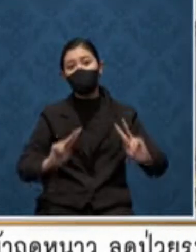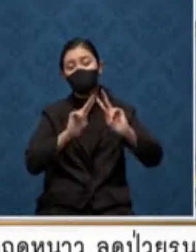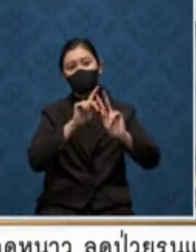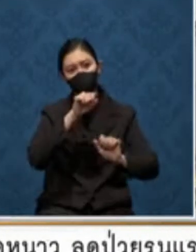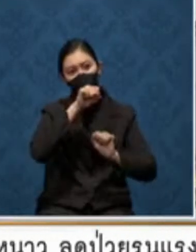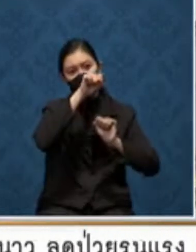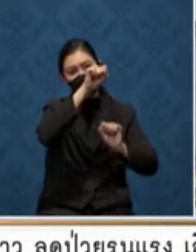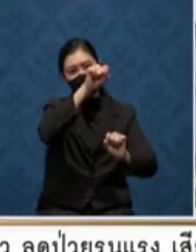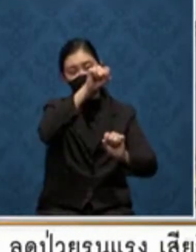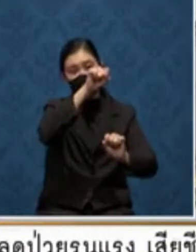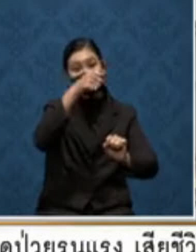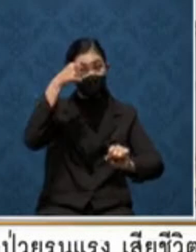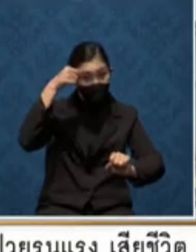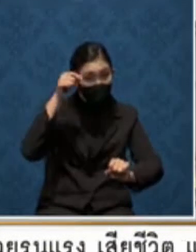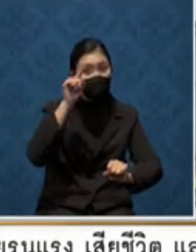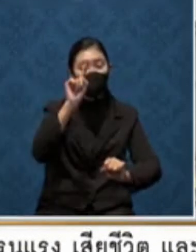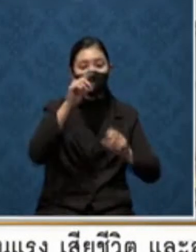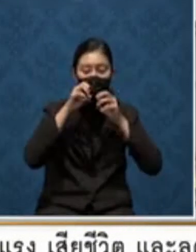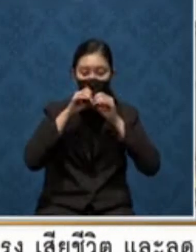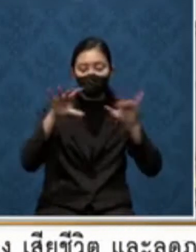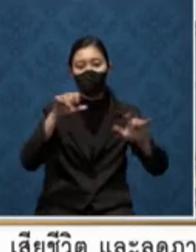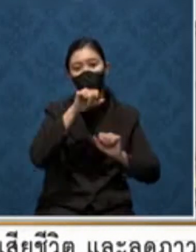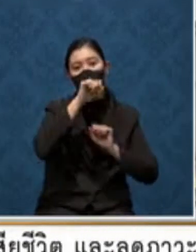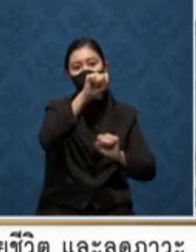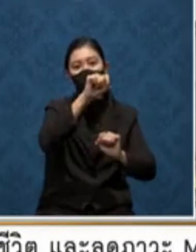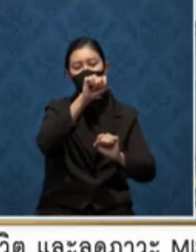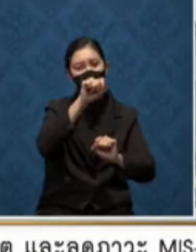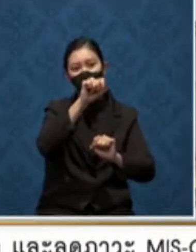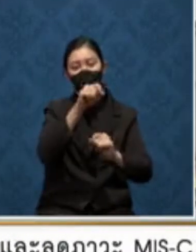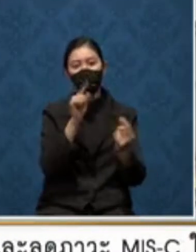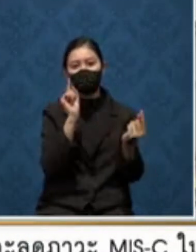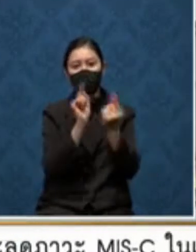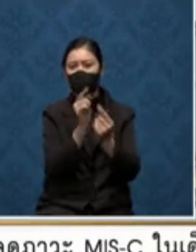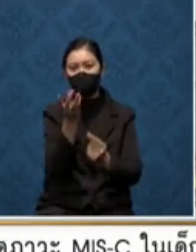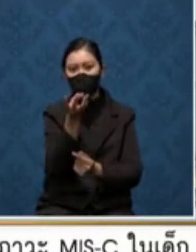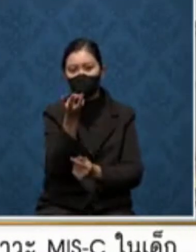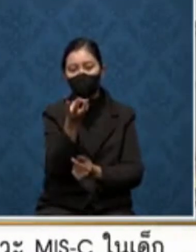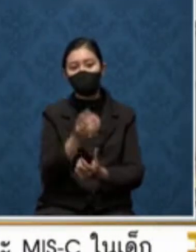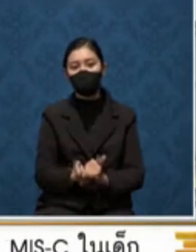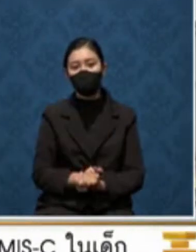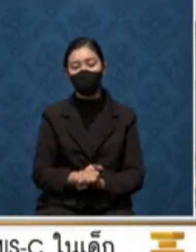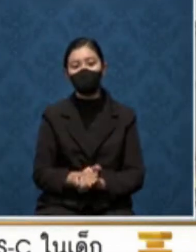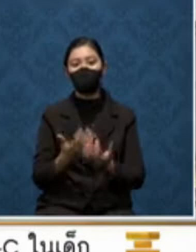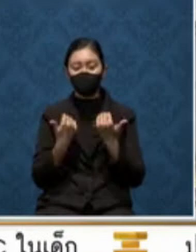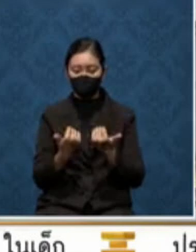เด่ควรเอาปัดจัยภายนอกเข้ามาเป็นปัดใจภายในใการเพีนนาเอไปฟังคะท